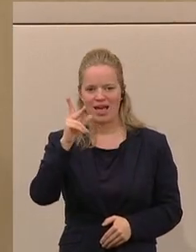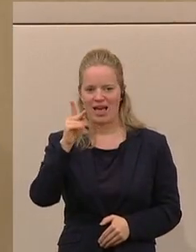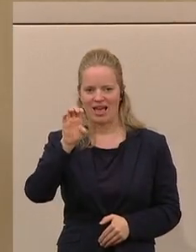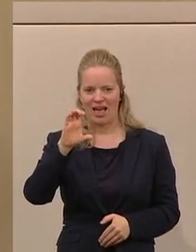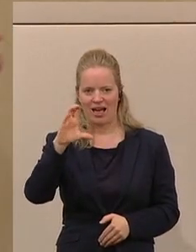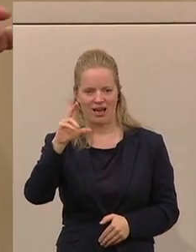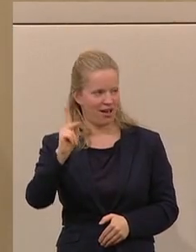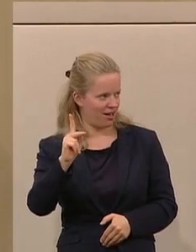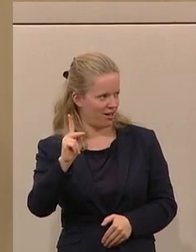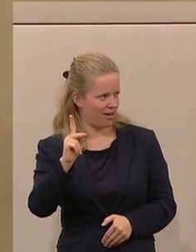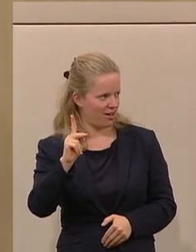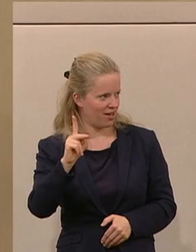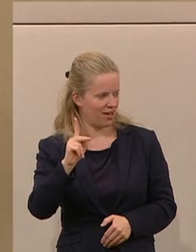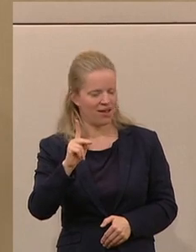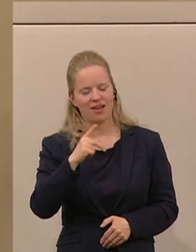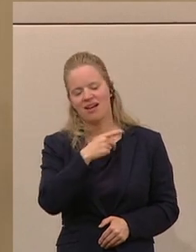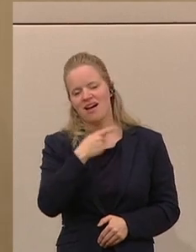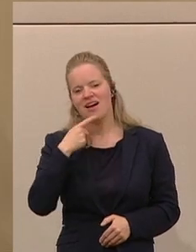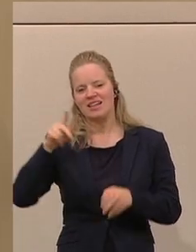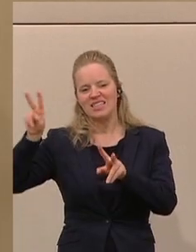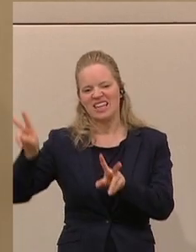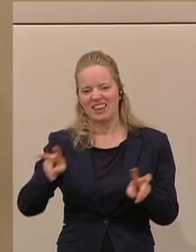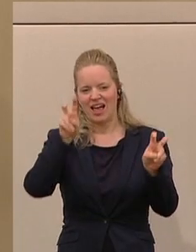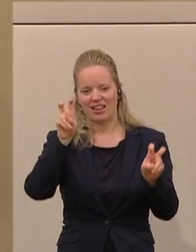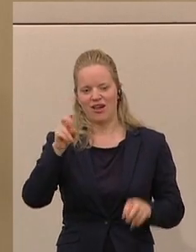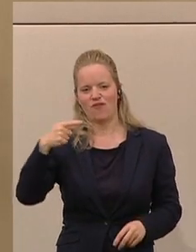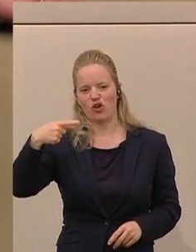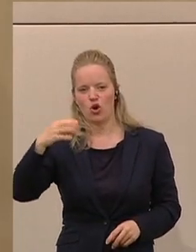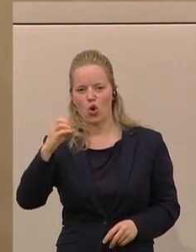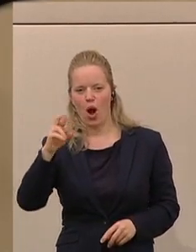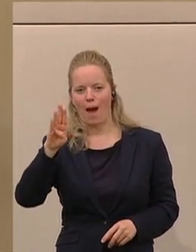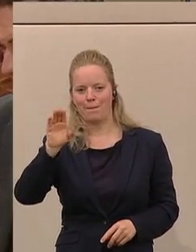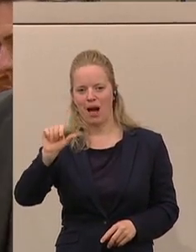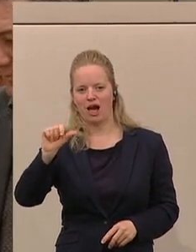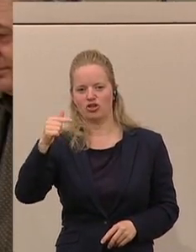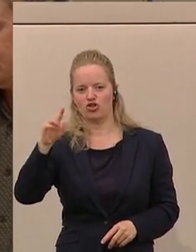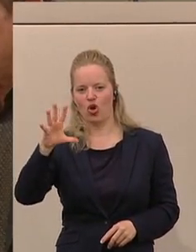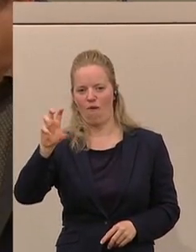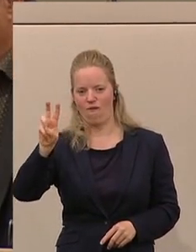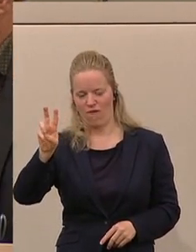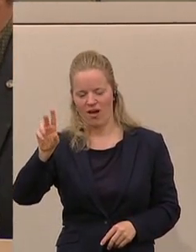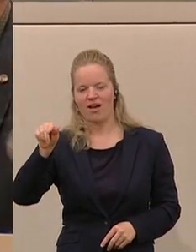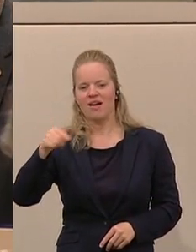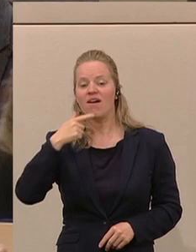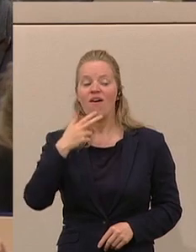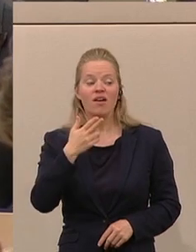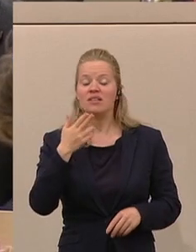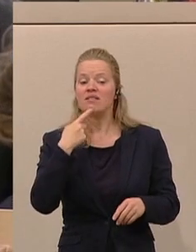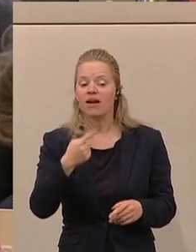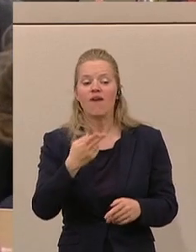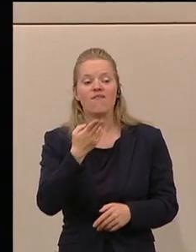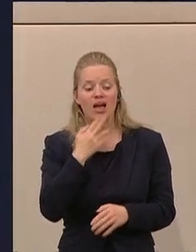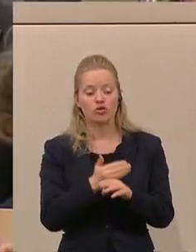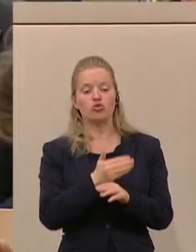Herrn Gorbatschow, wer zu spät kommt, den bestraft der Wähler. Das ist halt einmal. Ich habe noch nie so viel